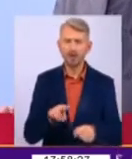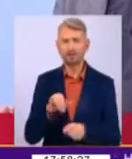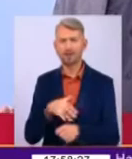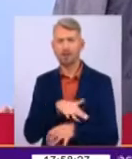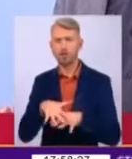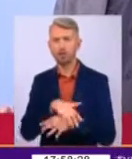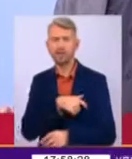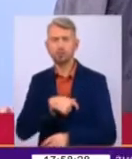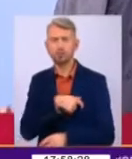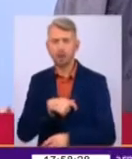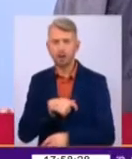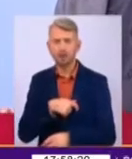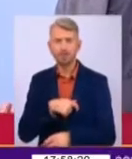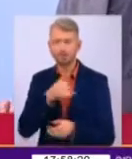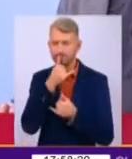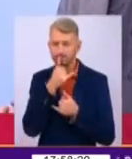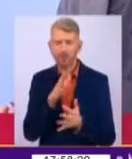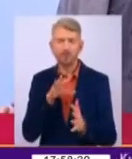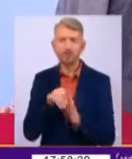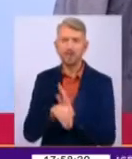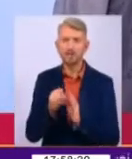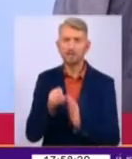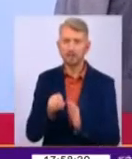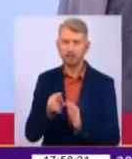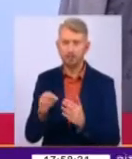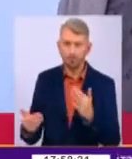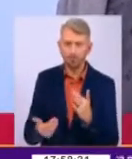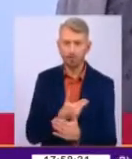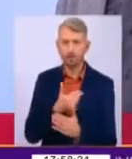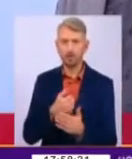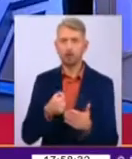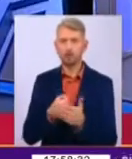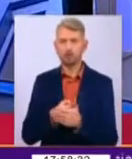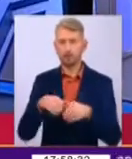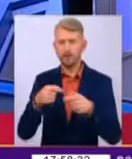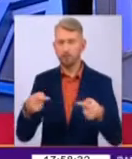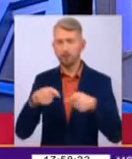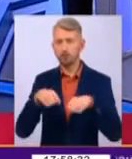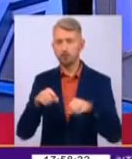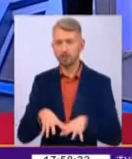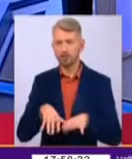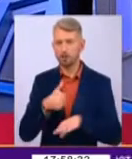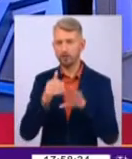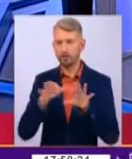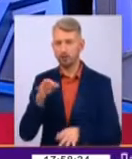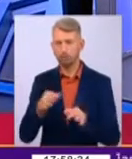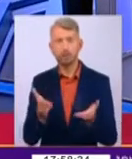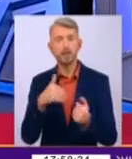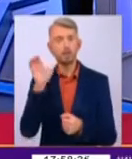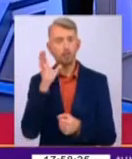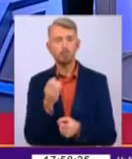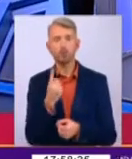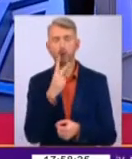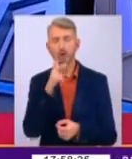депутатів не спромоглися внести це по-нове відповідно до рішення Конституційного суду. Давайте долучимо ще одного глядача до нашого